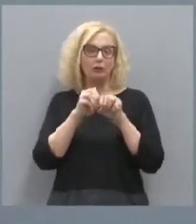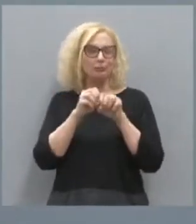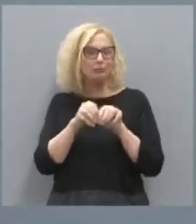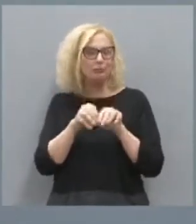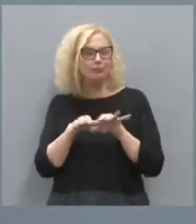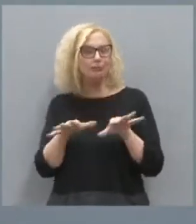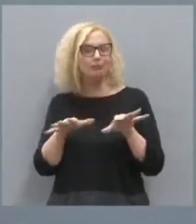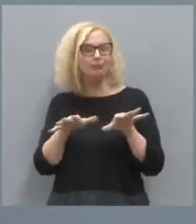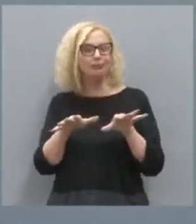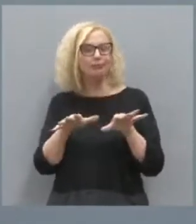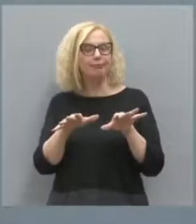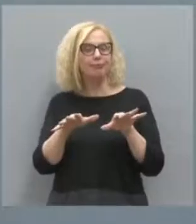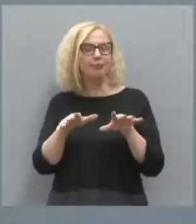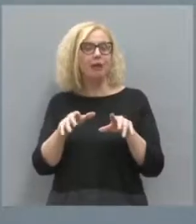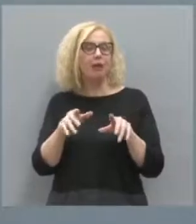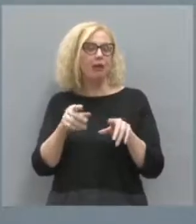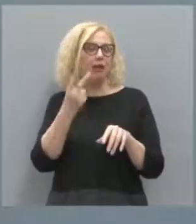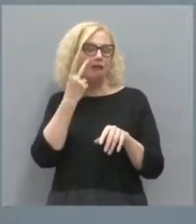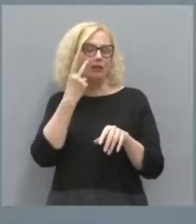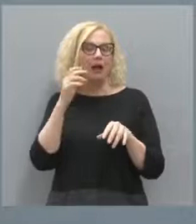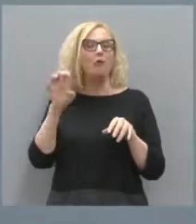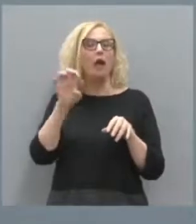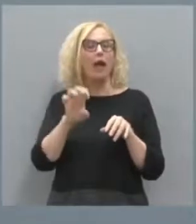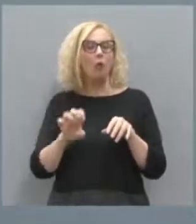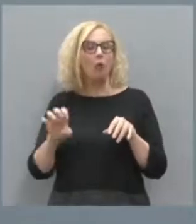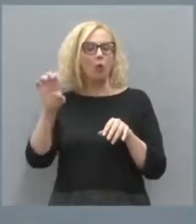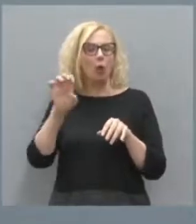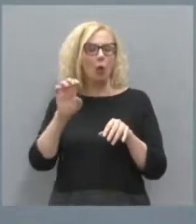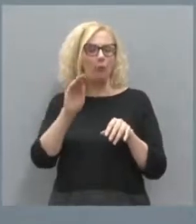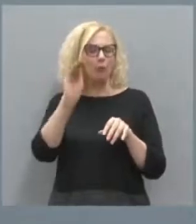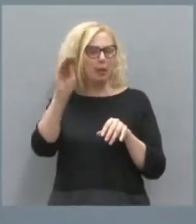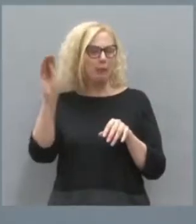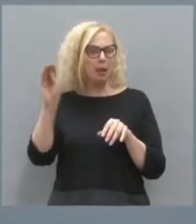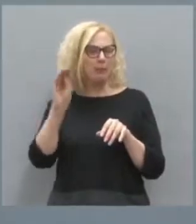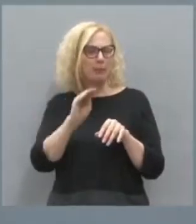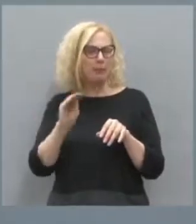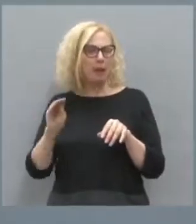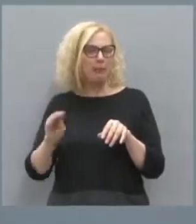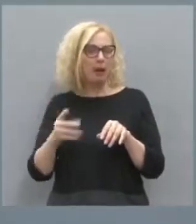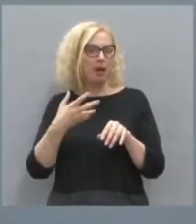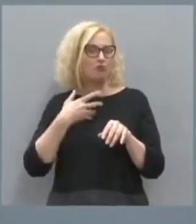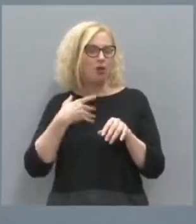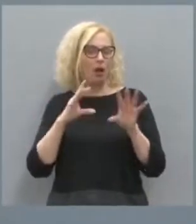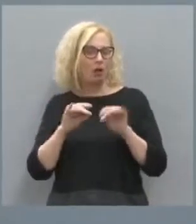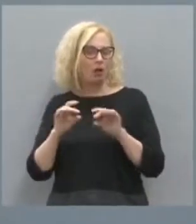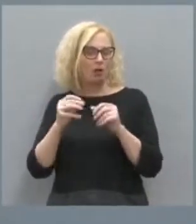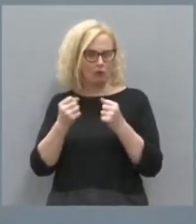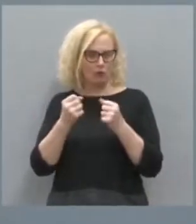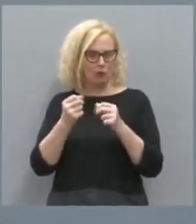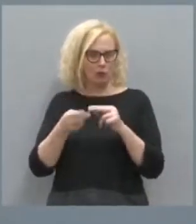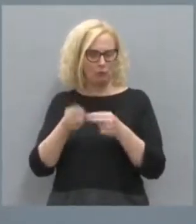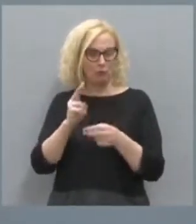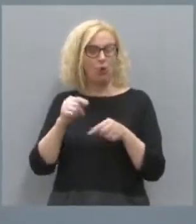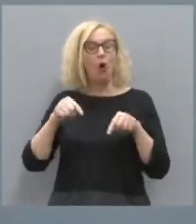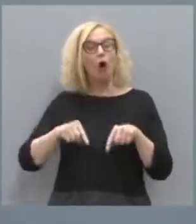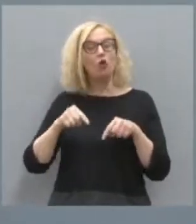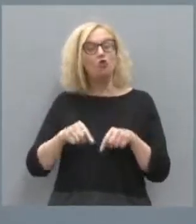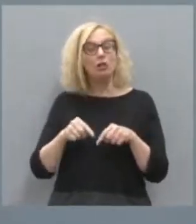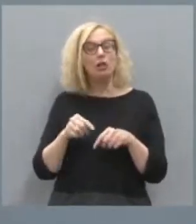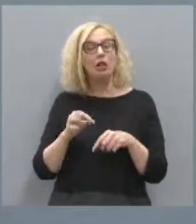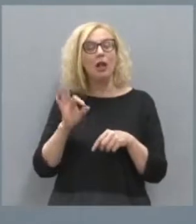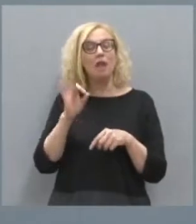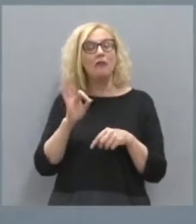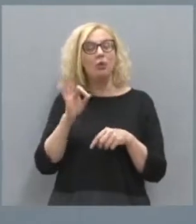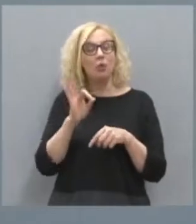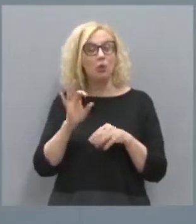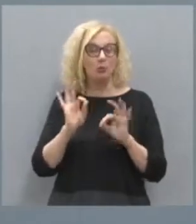che in altri paesi d'europa è un contagio più alto in friuli oggi anzi da